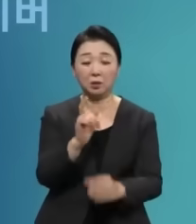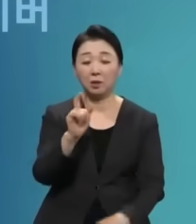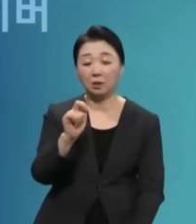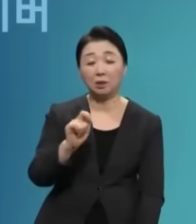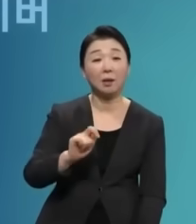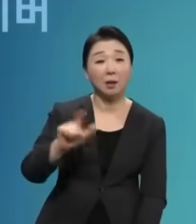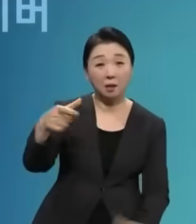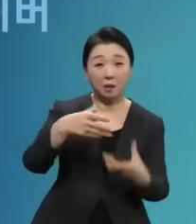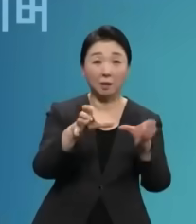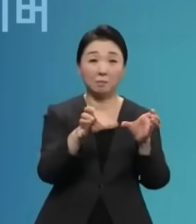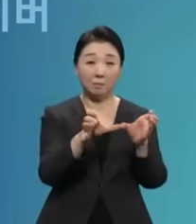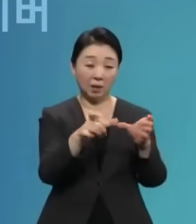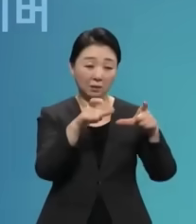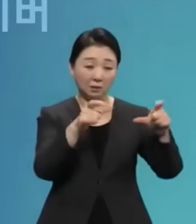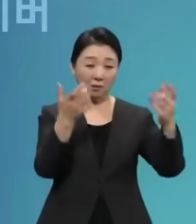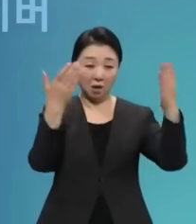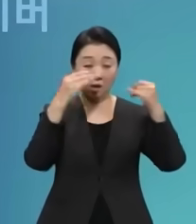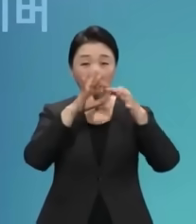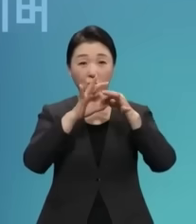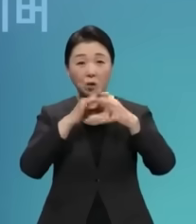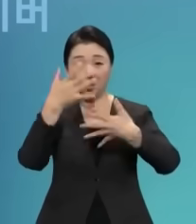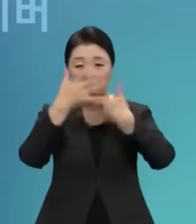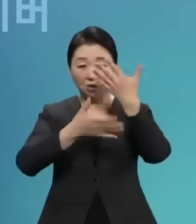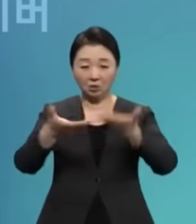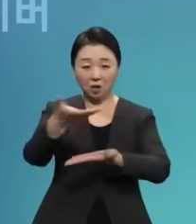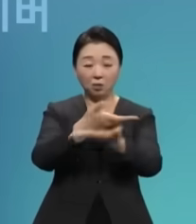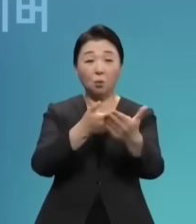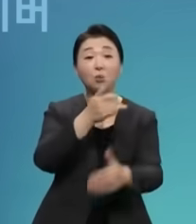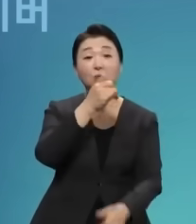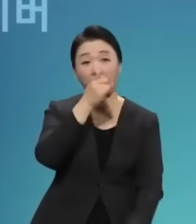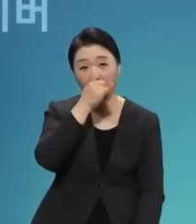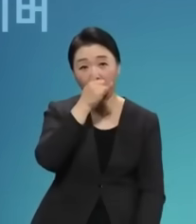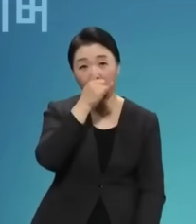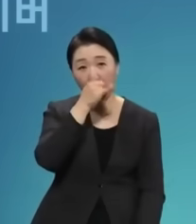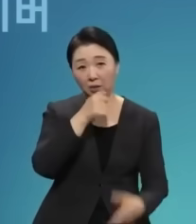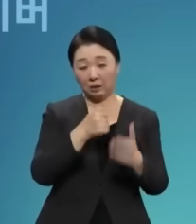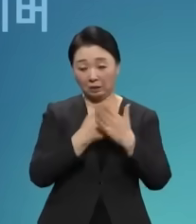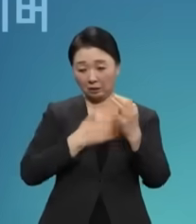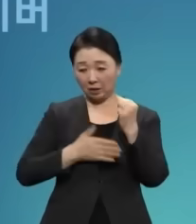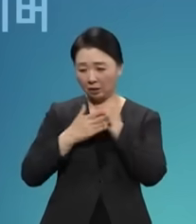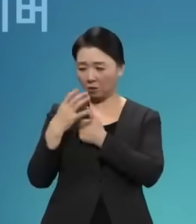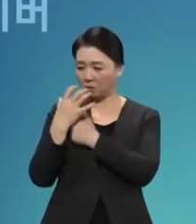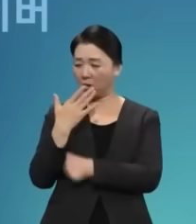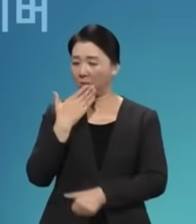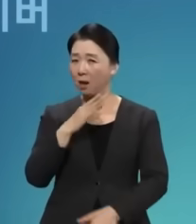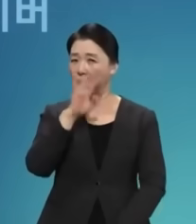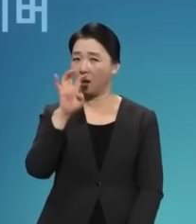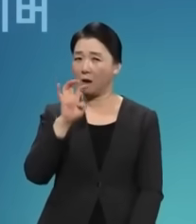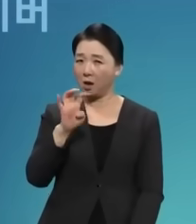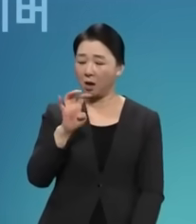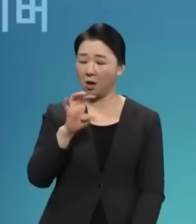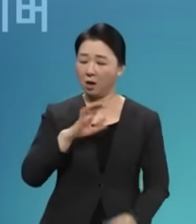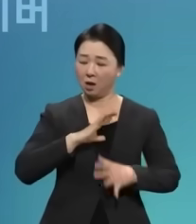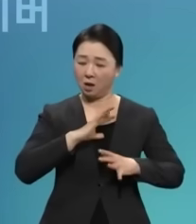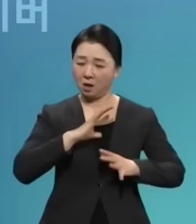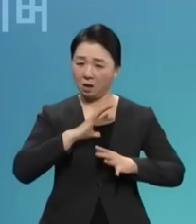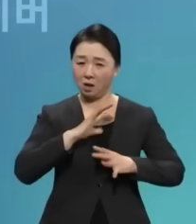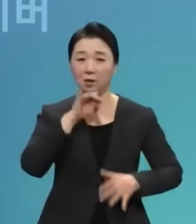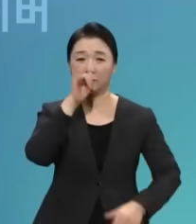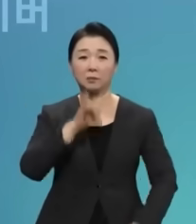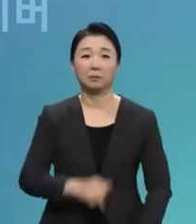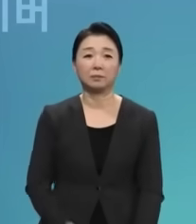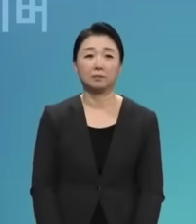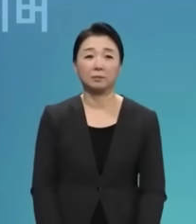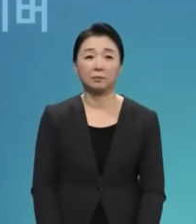통해 지역과 학교 단위로도 영상물을 공유한다는 사실이 알려지면서 내 사진도 이용됐을지 모른다, 이런 공포심이